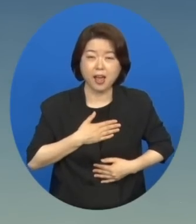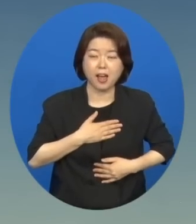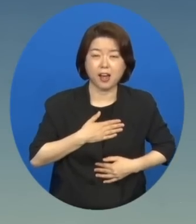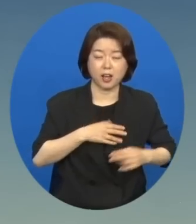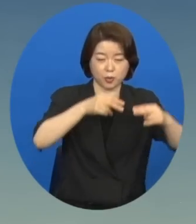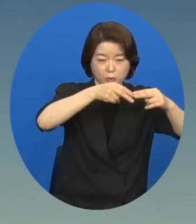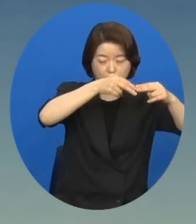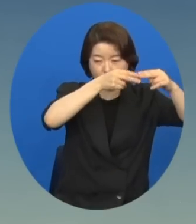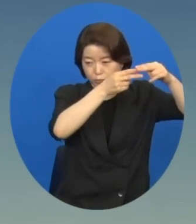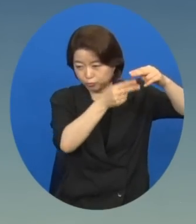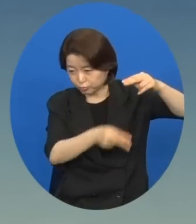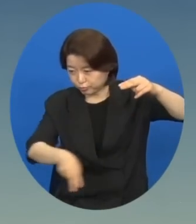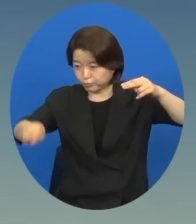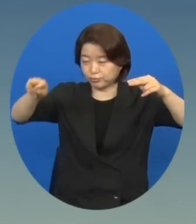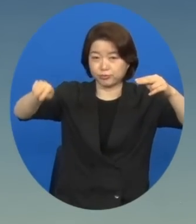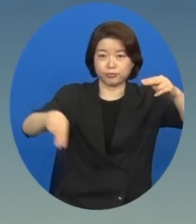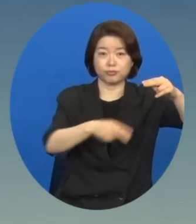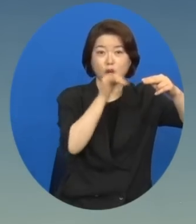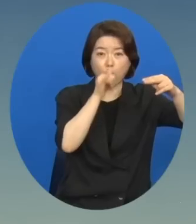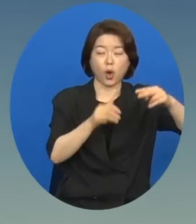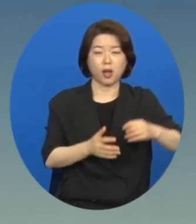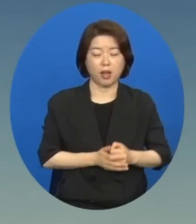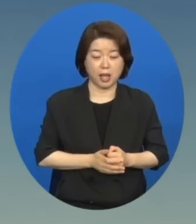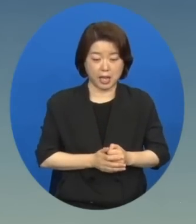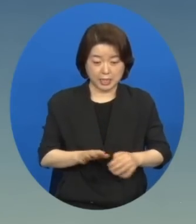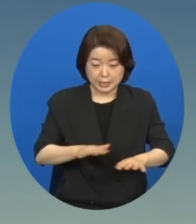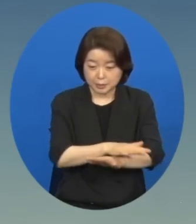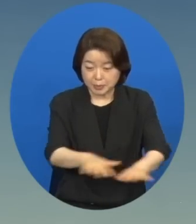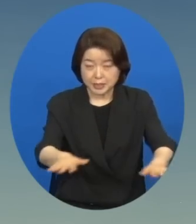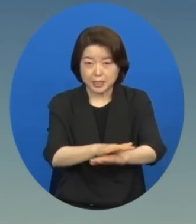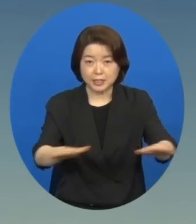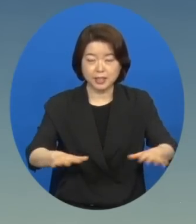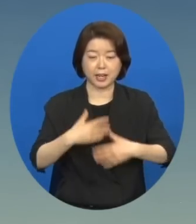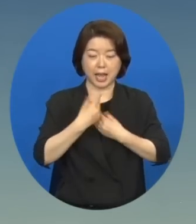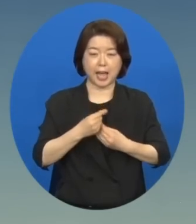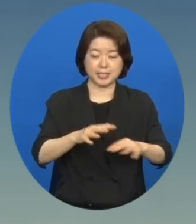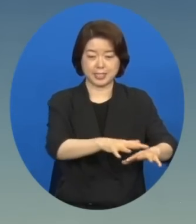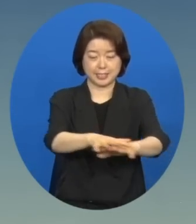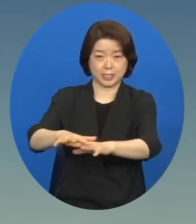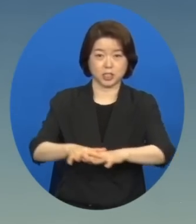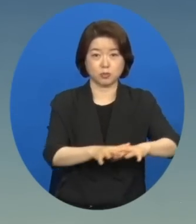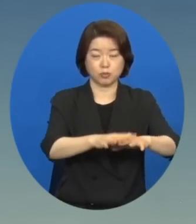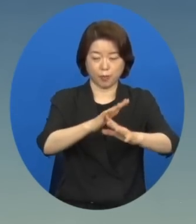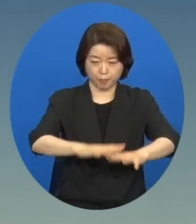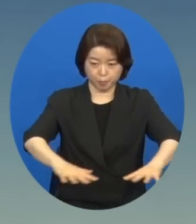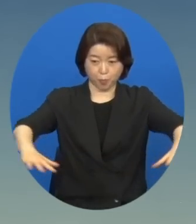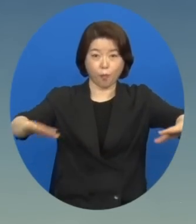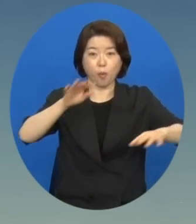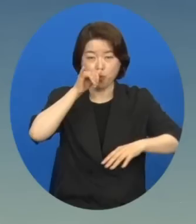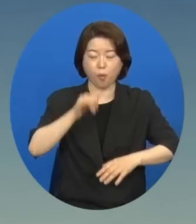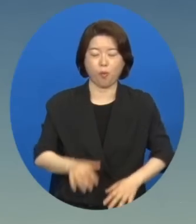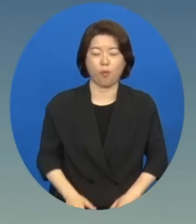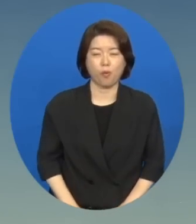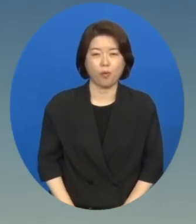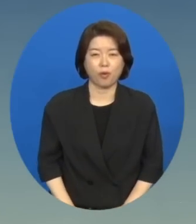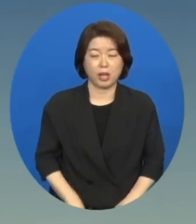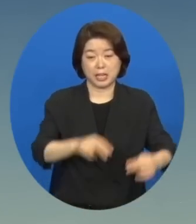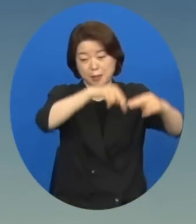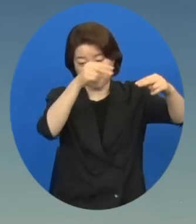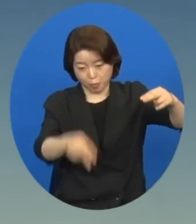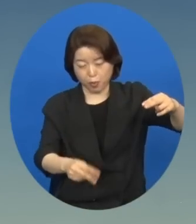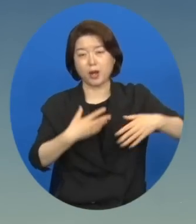공중근해에서 고개를 합니다. 그러면 그 밑에 안전그물이 쳐져 있어요. 안전그물.